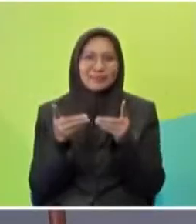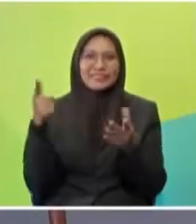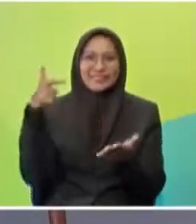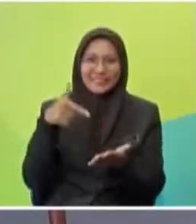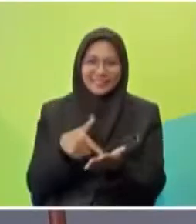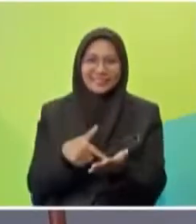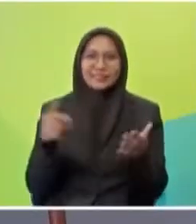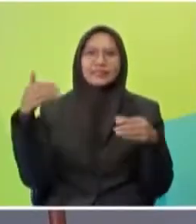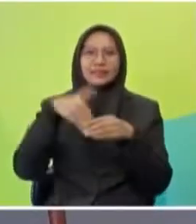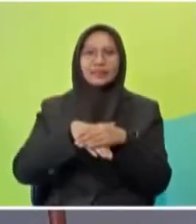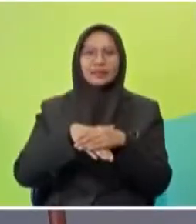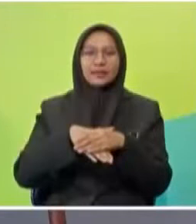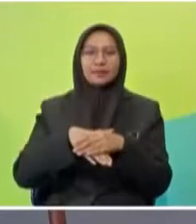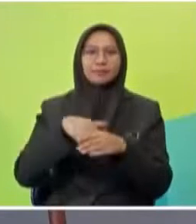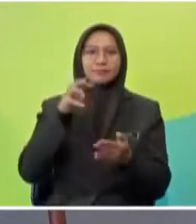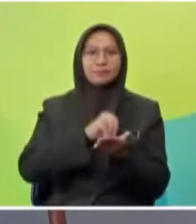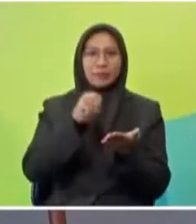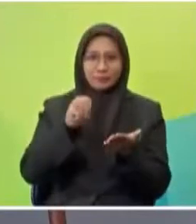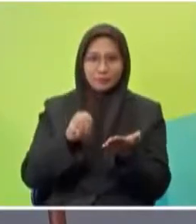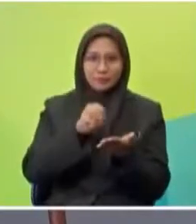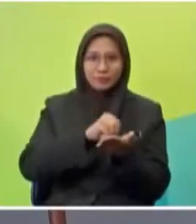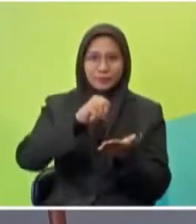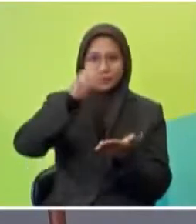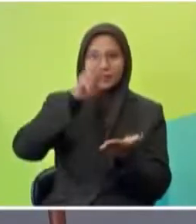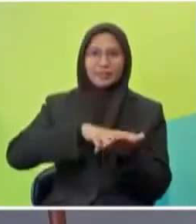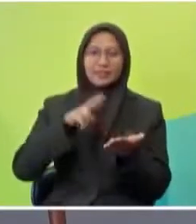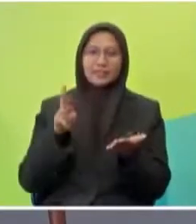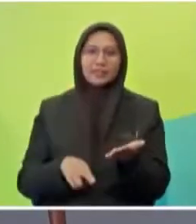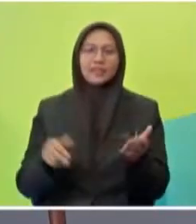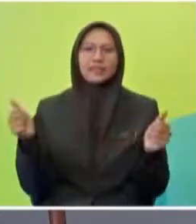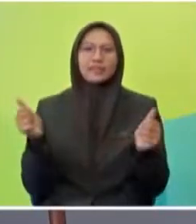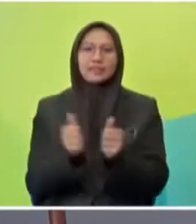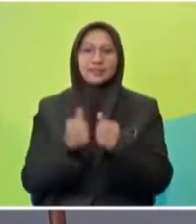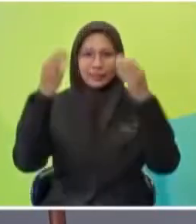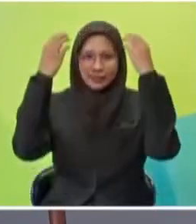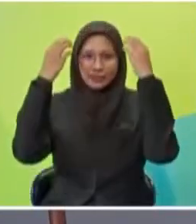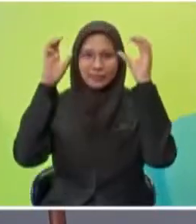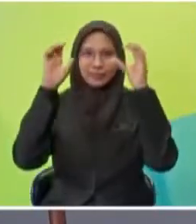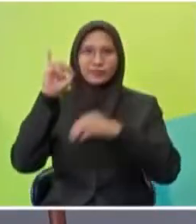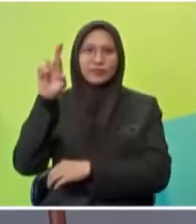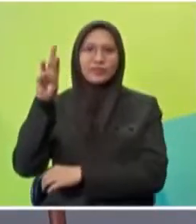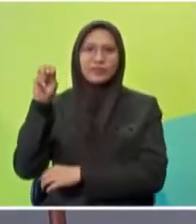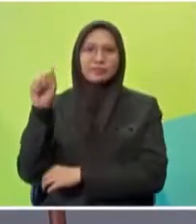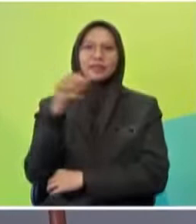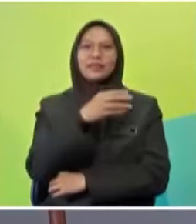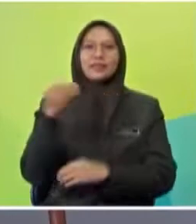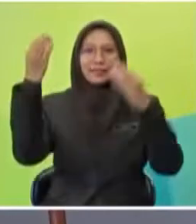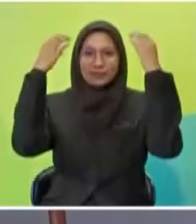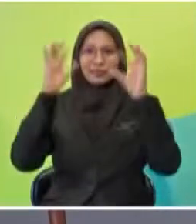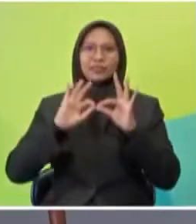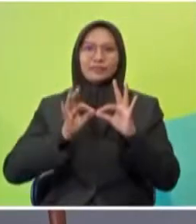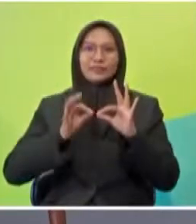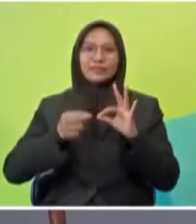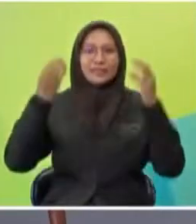masih lagi bersama dengan saya Luqman Hakim Dan juga cgt Irma Hanum jubri juga juru bahasa isyarat